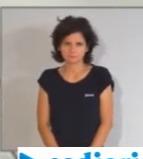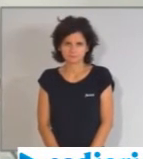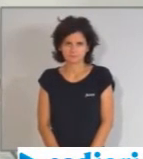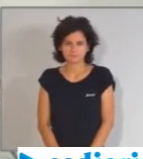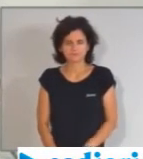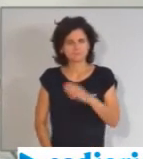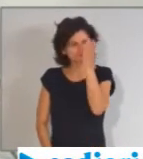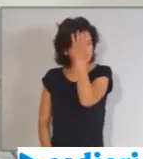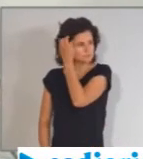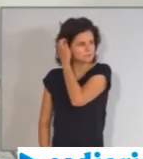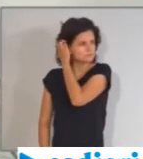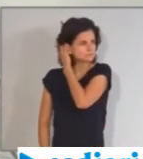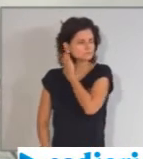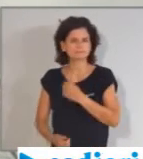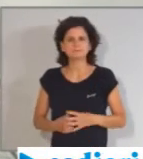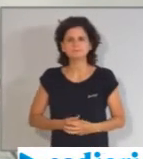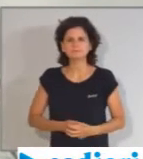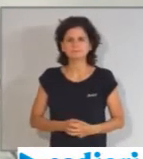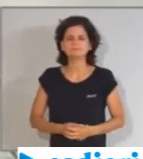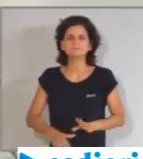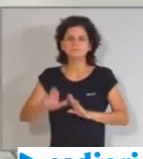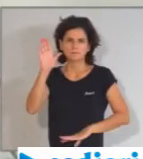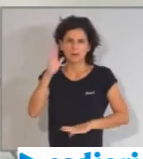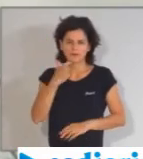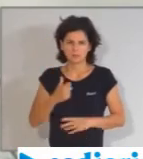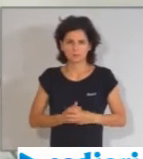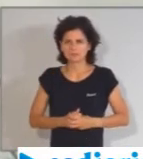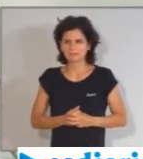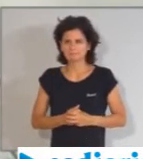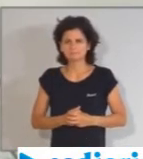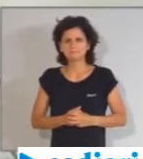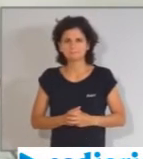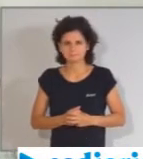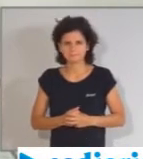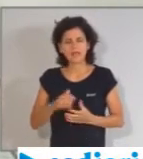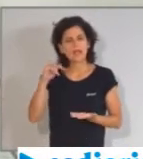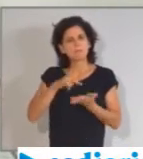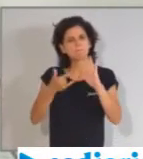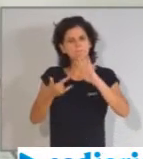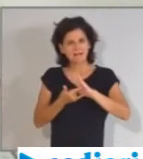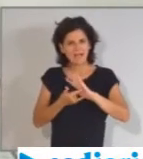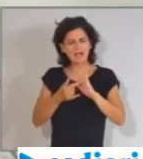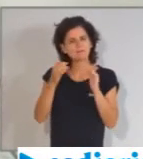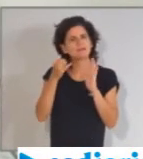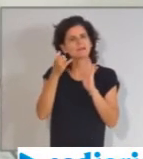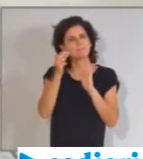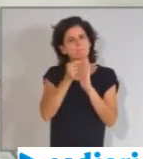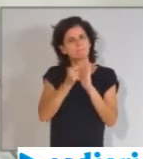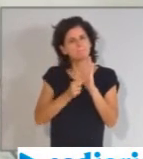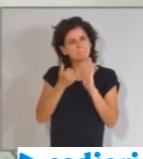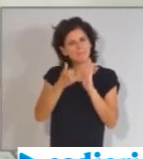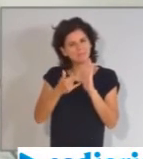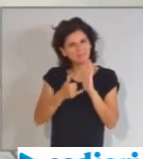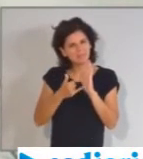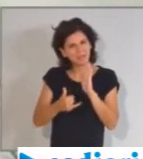Sí, vicepresidenta, jo tenia una qüestió dins d'aquest pla i d'aquestes mesures. Una